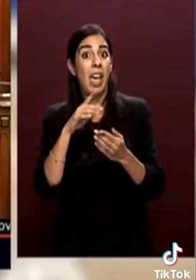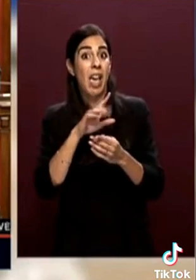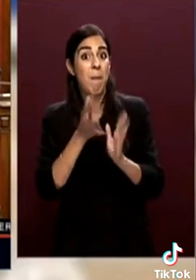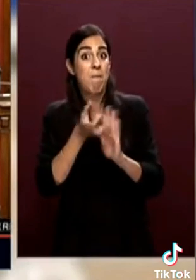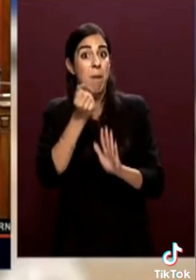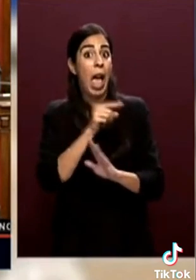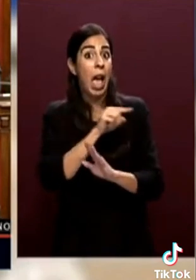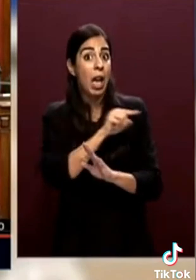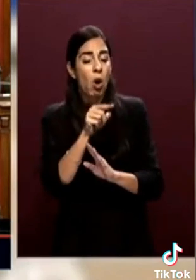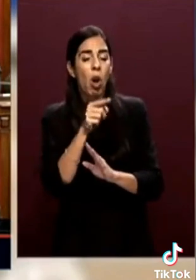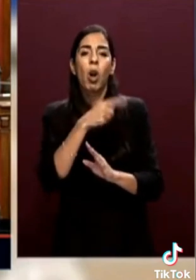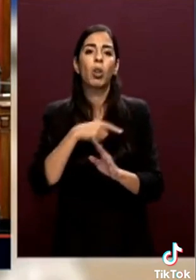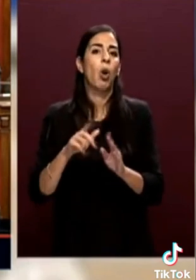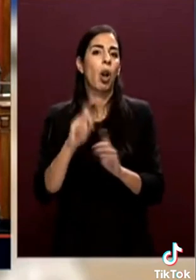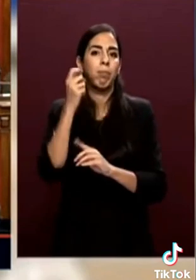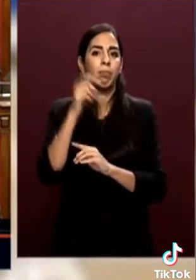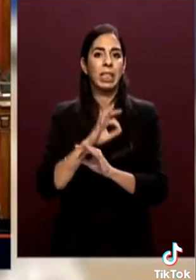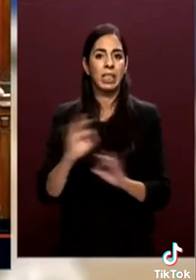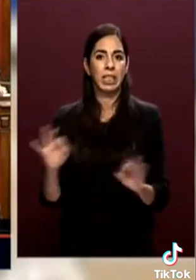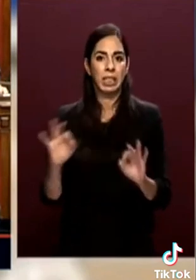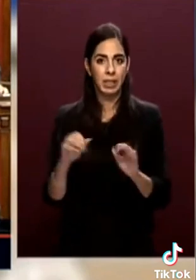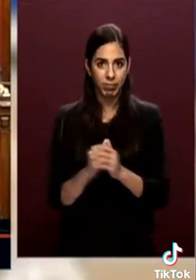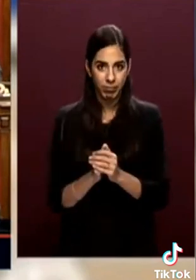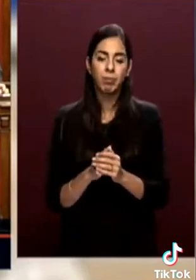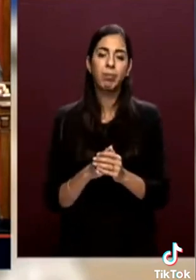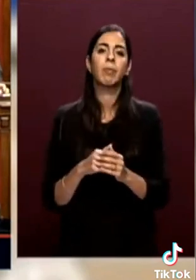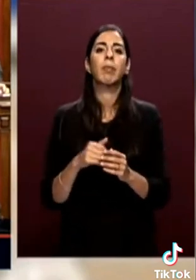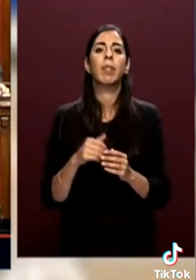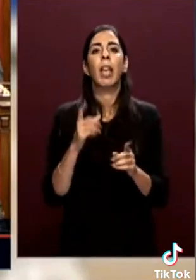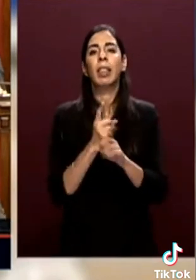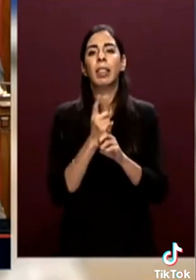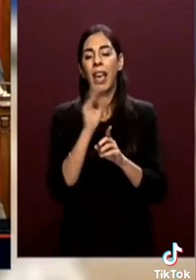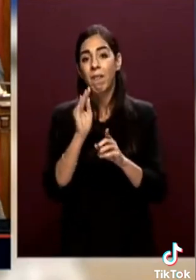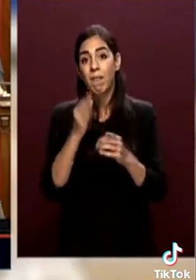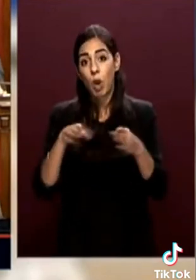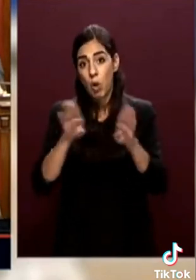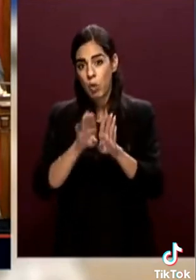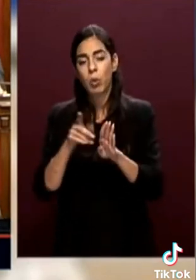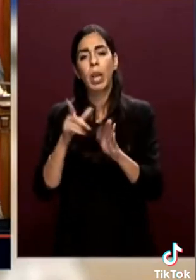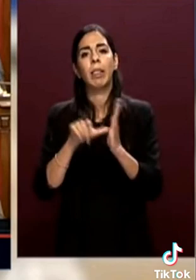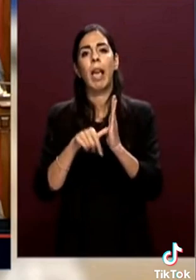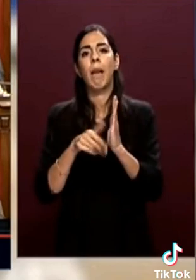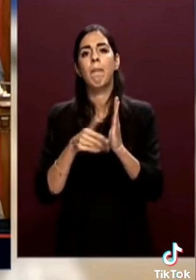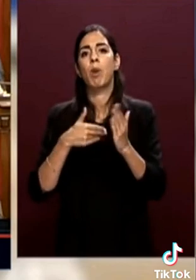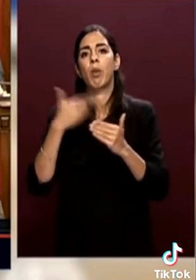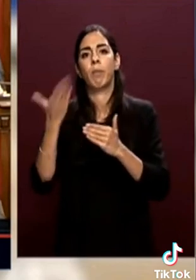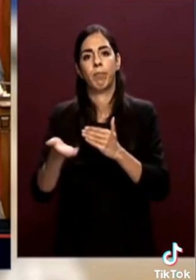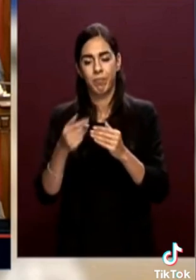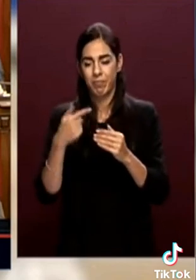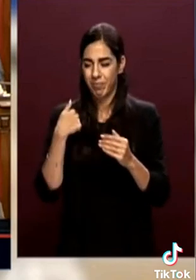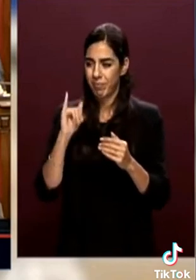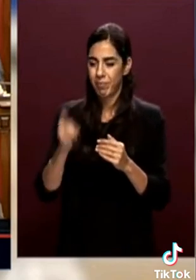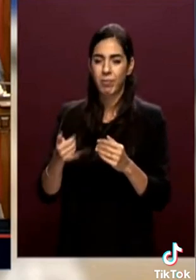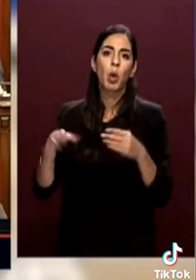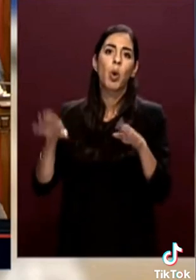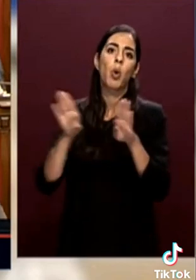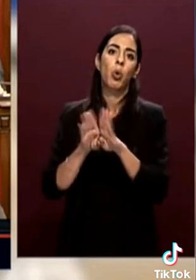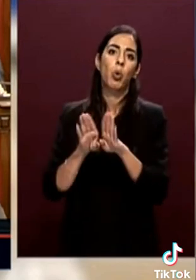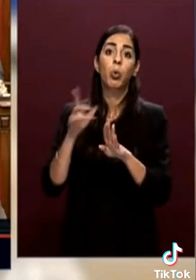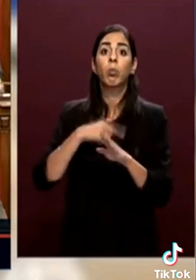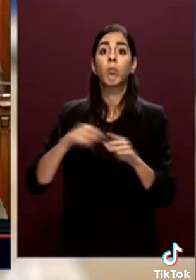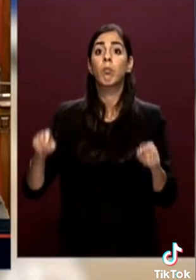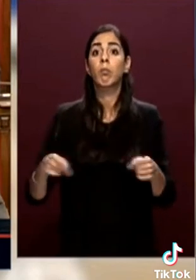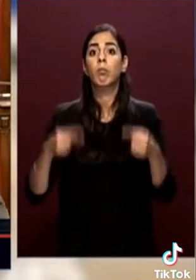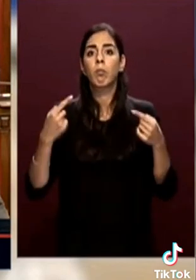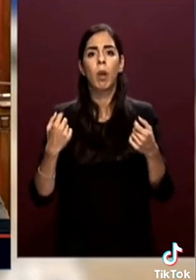Concludo. sforato il suo tempo. Grazie. Concludo. La nostra sarà una posizione solida, puntuale, ancorata